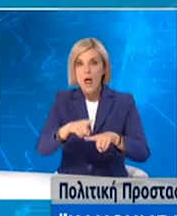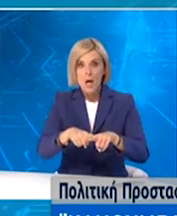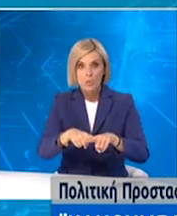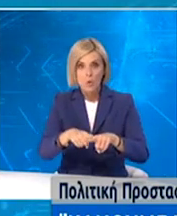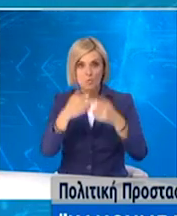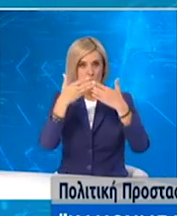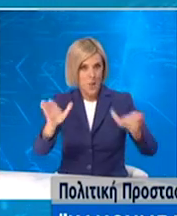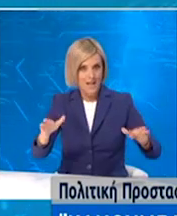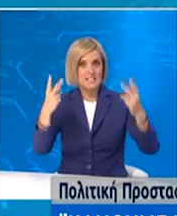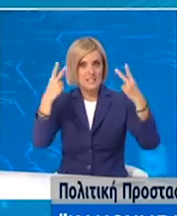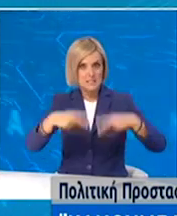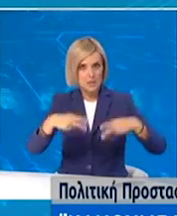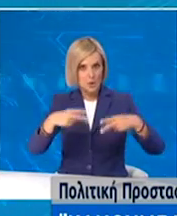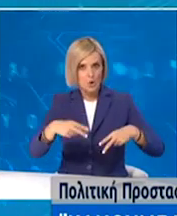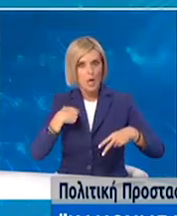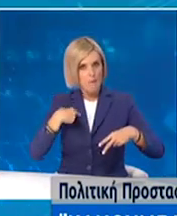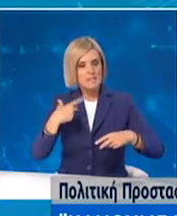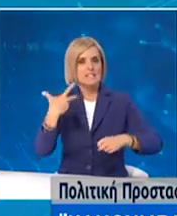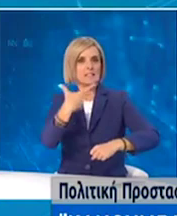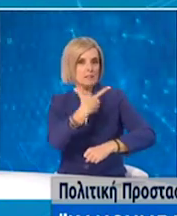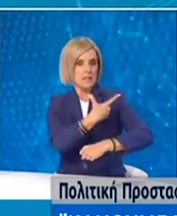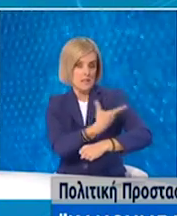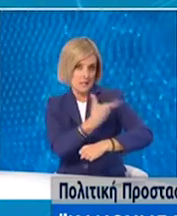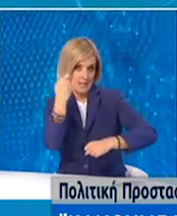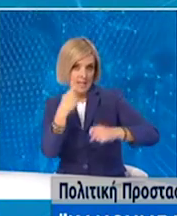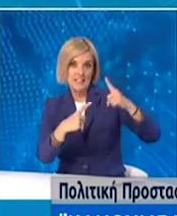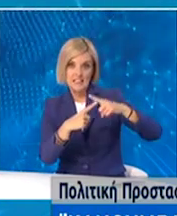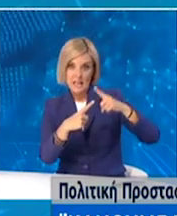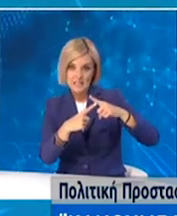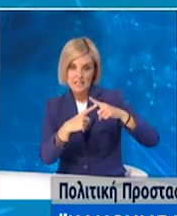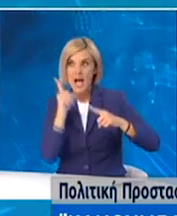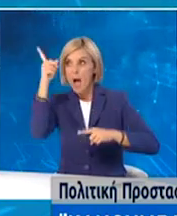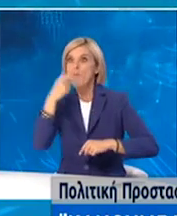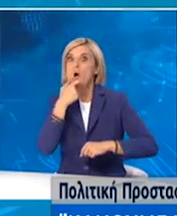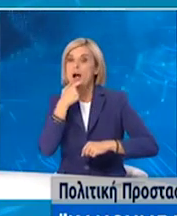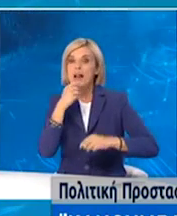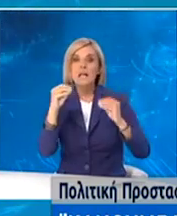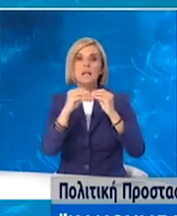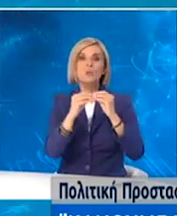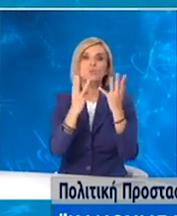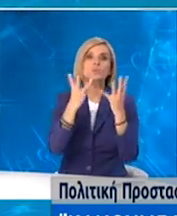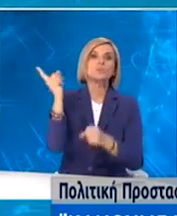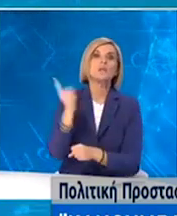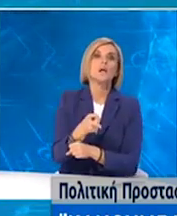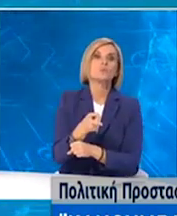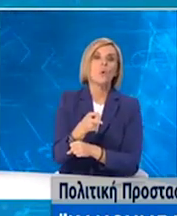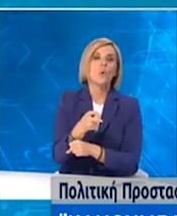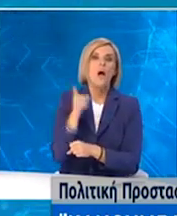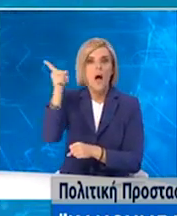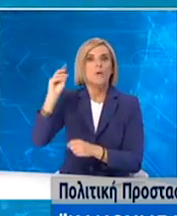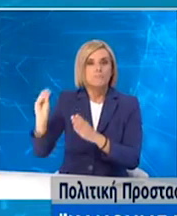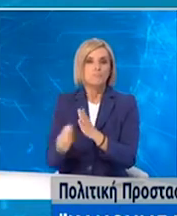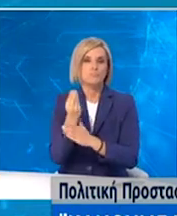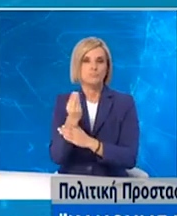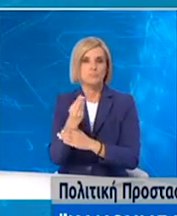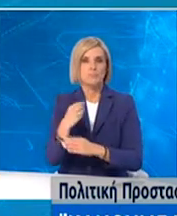του ανοίγματος των συνόρων μας σε επίπεδο δειγματοληψιών έφτασε το 28%. Θα μπορούσα να σας πω, επειδή τα έχω και